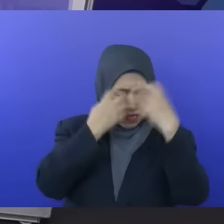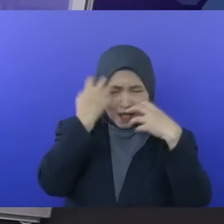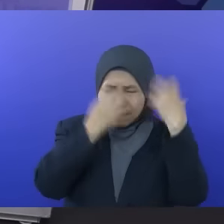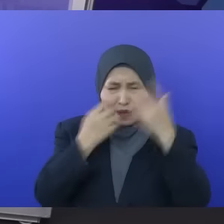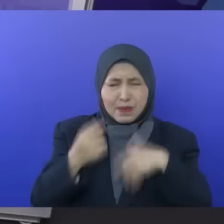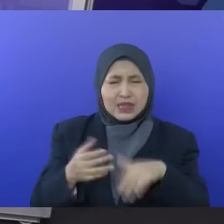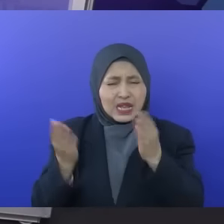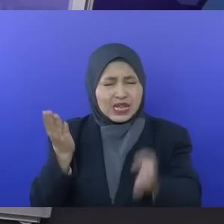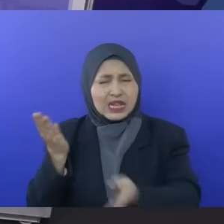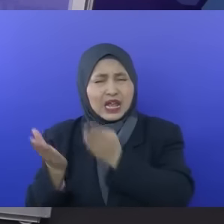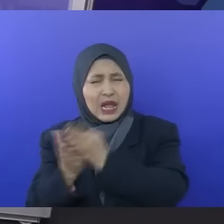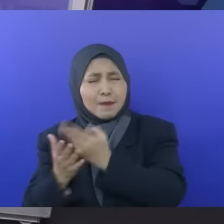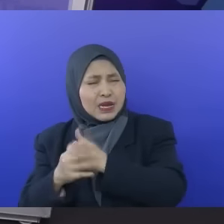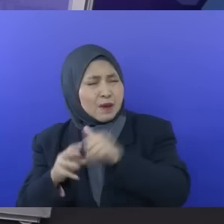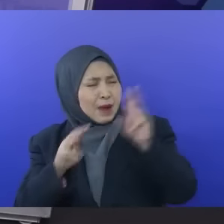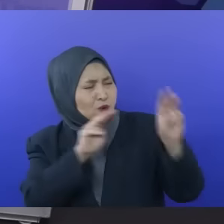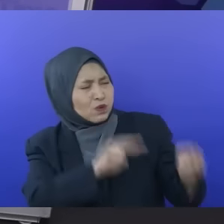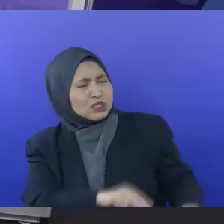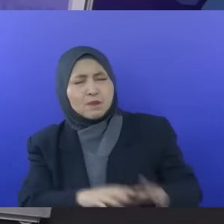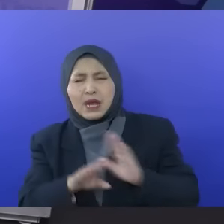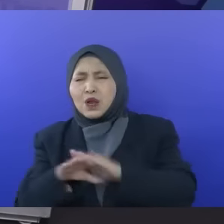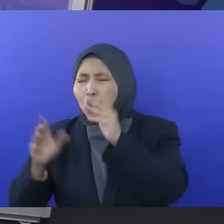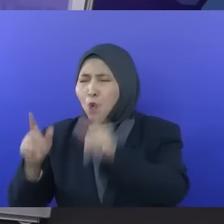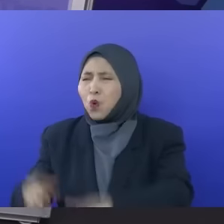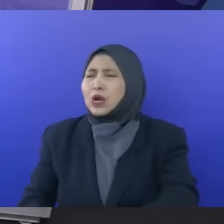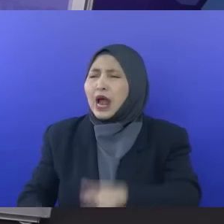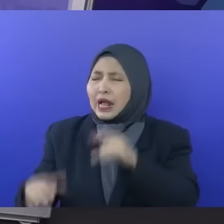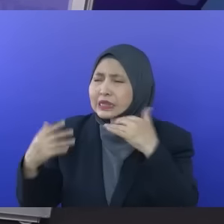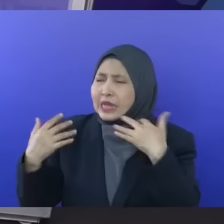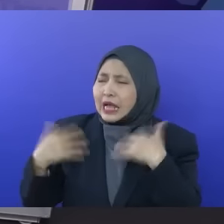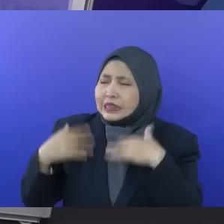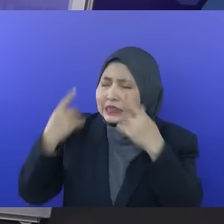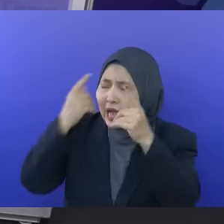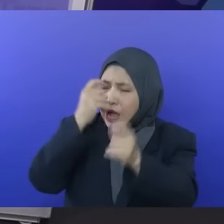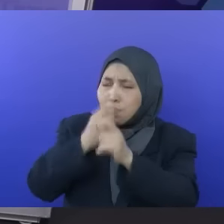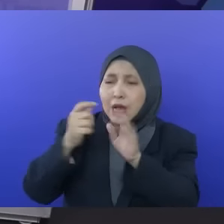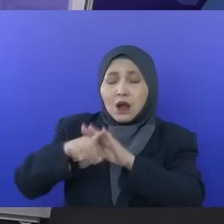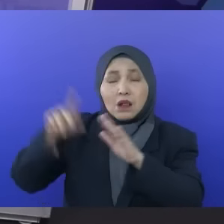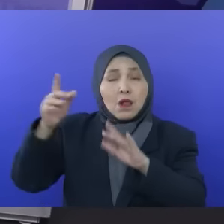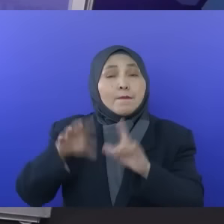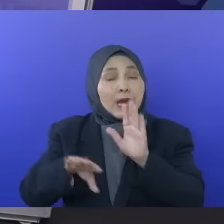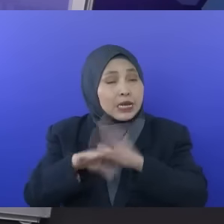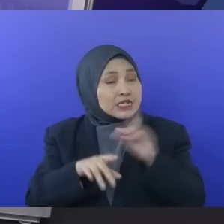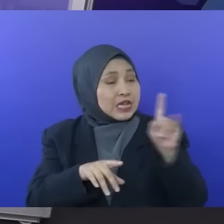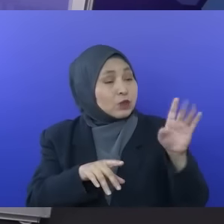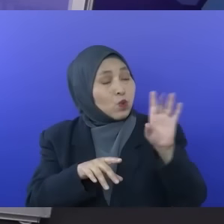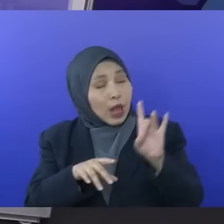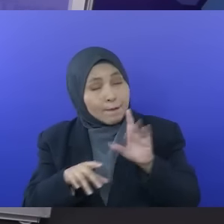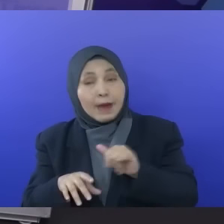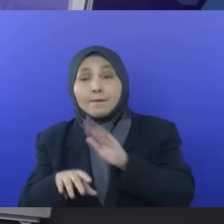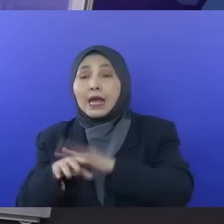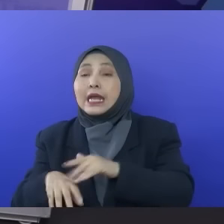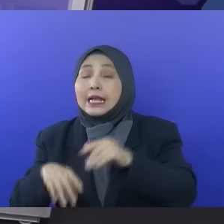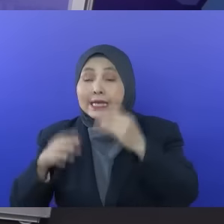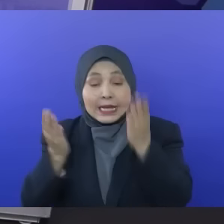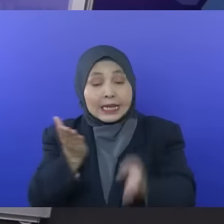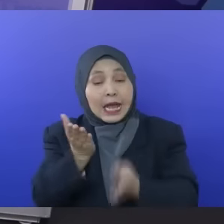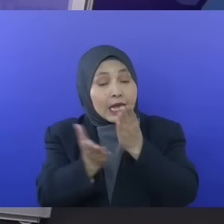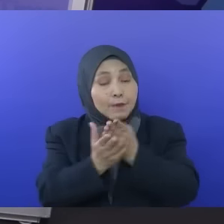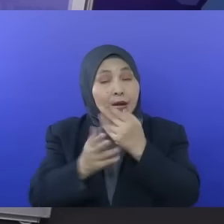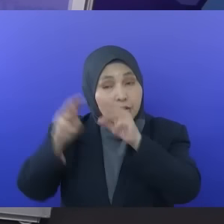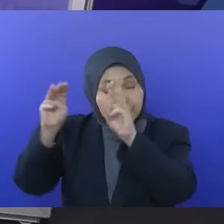pada manusia ini Hidayah pada orang bertakwa yang tak baik-baik rupa-rupanya di dalam ayat 185 itu Hidayah kepada manusia untuk